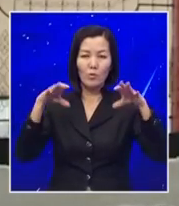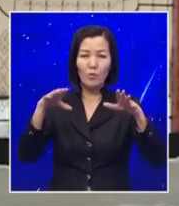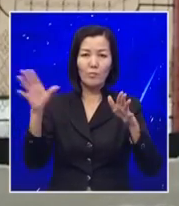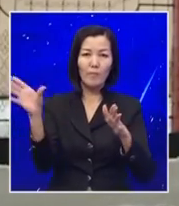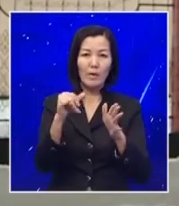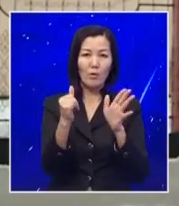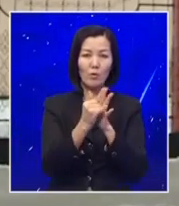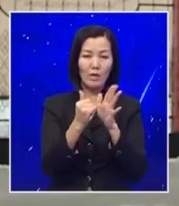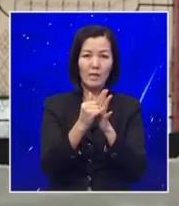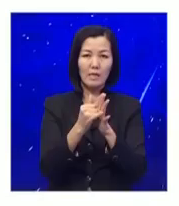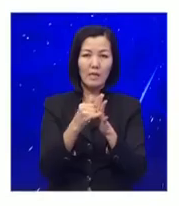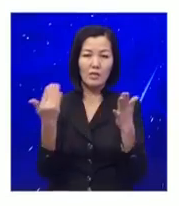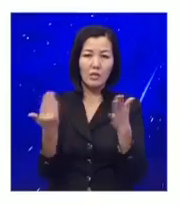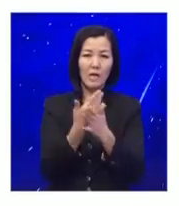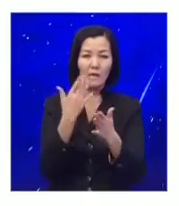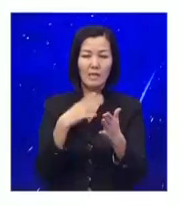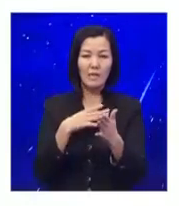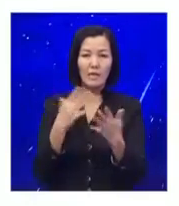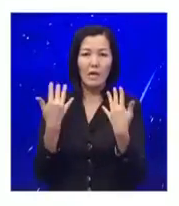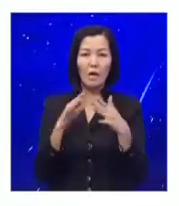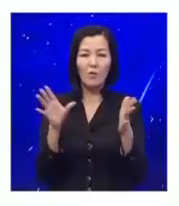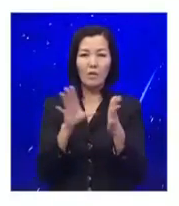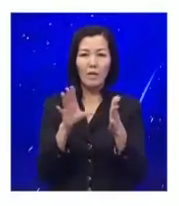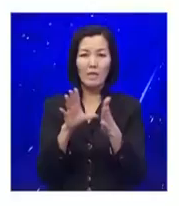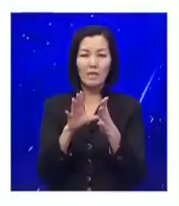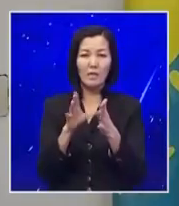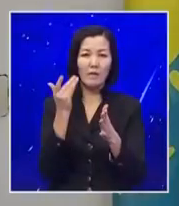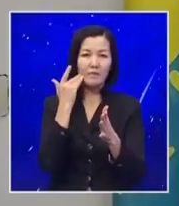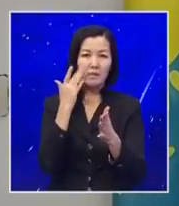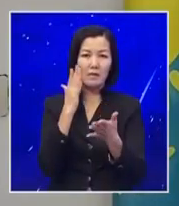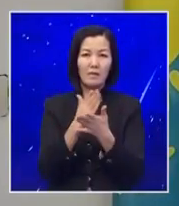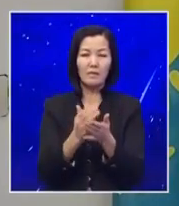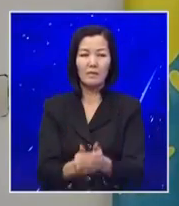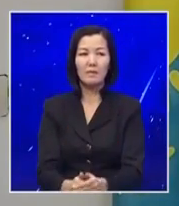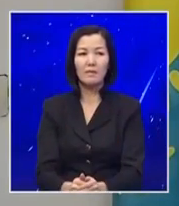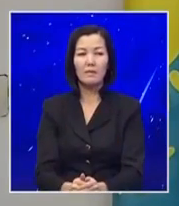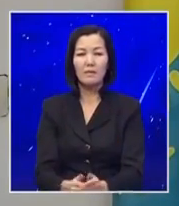кабель желілері бағанда жаңартылған. Ауылда электр жарығы сөнбейді. Былтырғы жылы